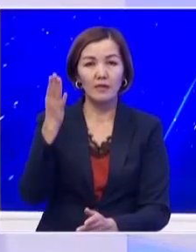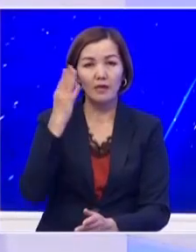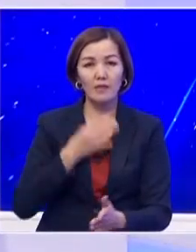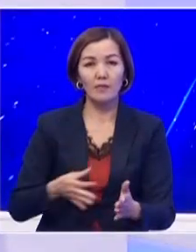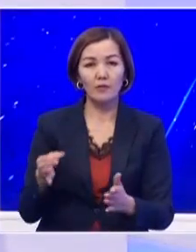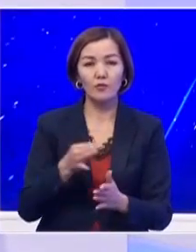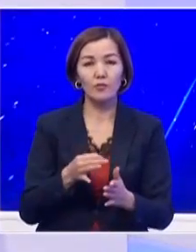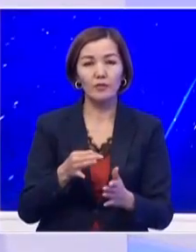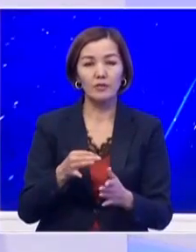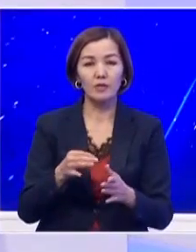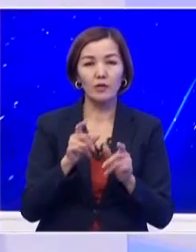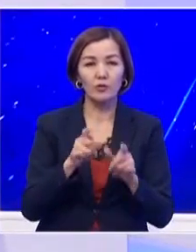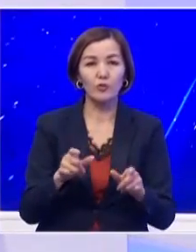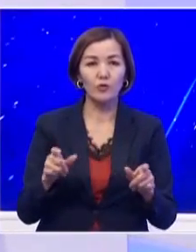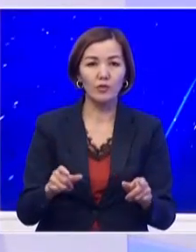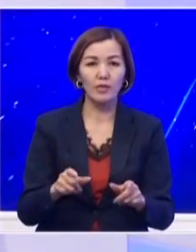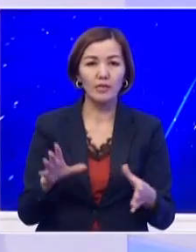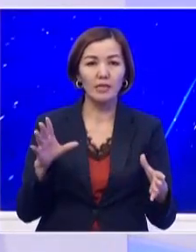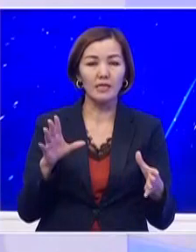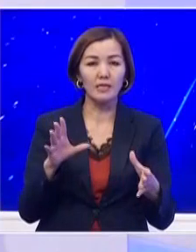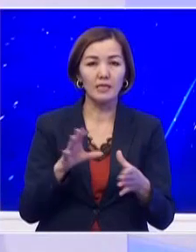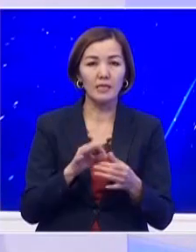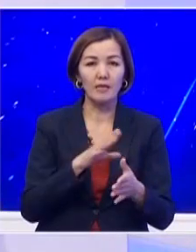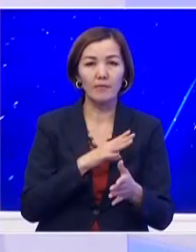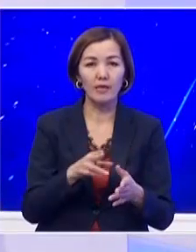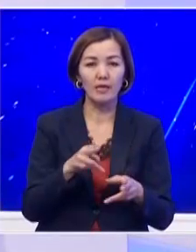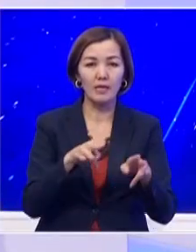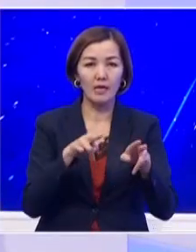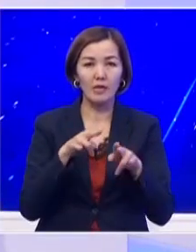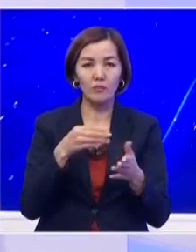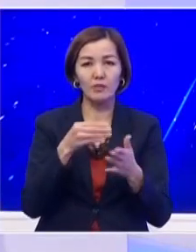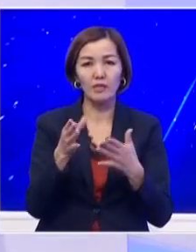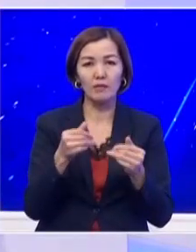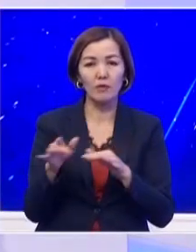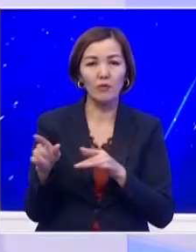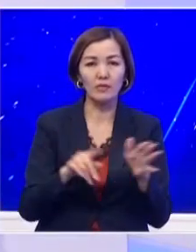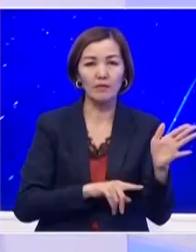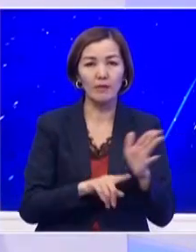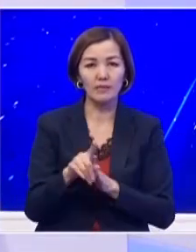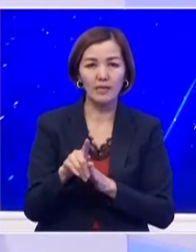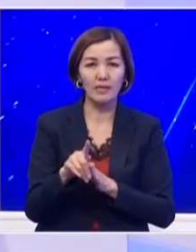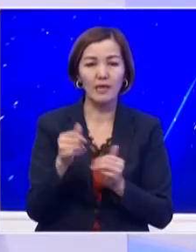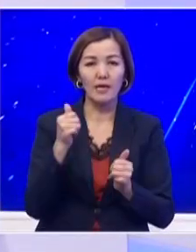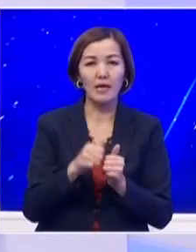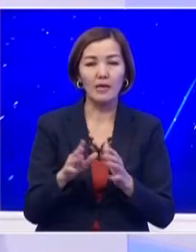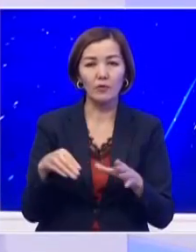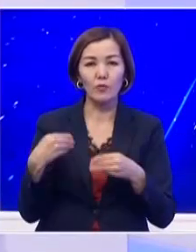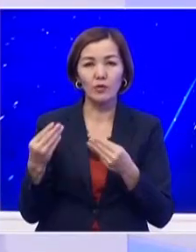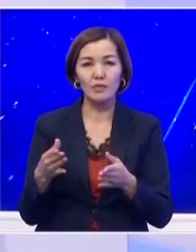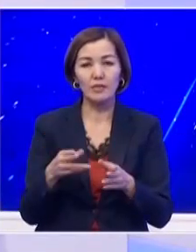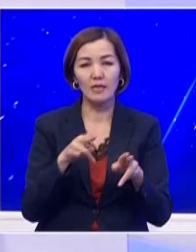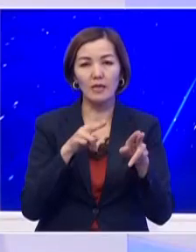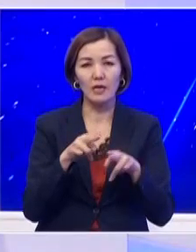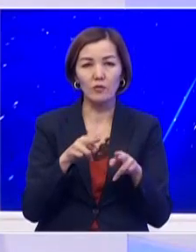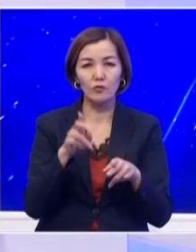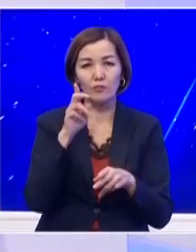Қару өткізіп ақша ал. Алматы облысында тұрғындардан тіркелмеген қаруды сатып алу акциясы басталды. Әр өткізілген қару үшін